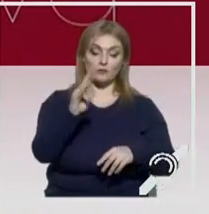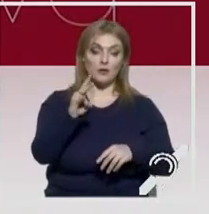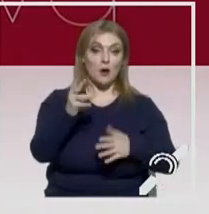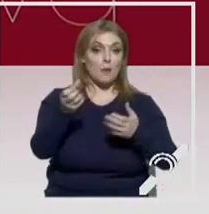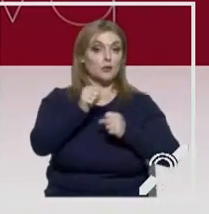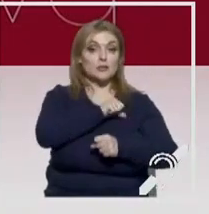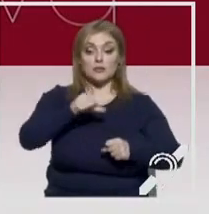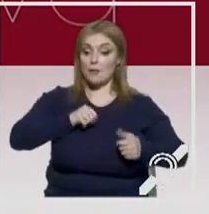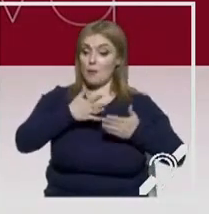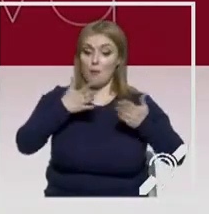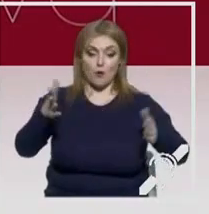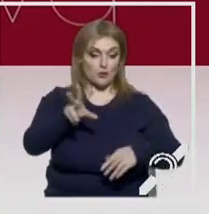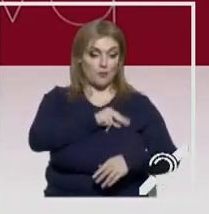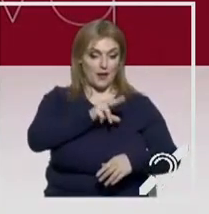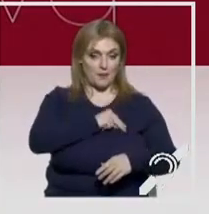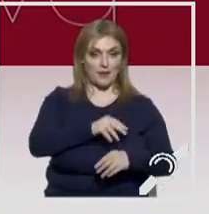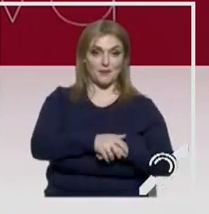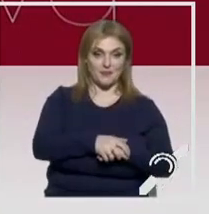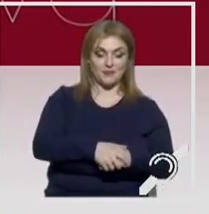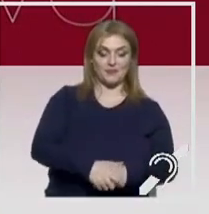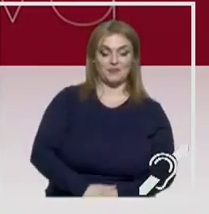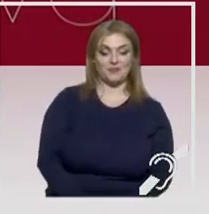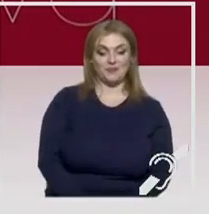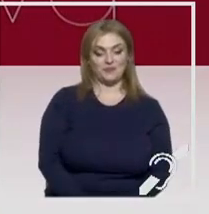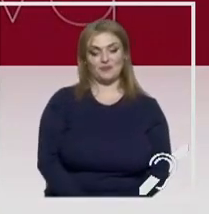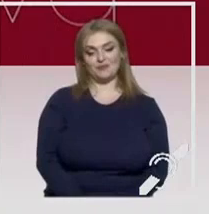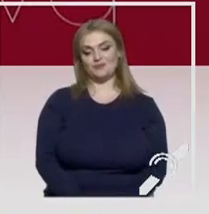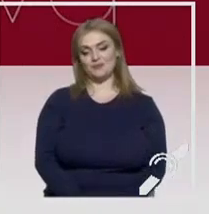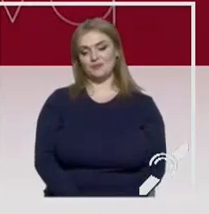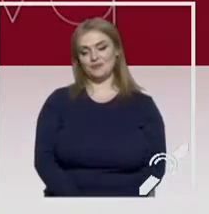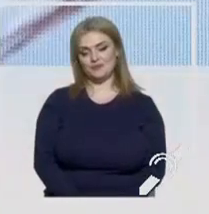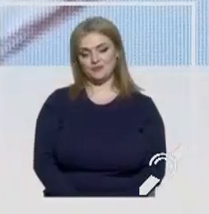premii. Cu trofee s-au ales și autorii de scurtmetraje sau seriale.